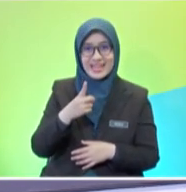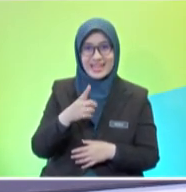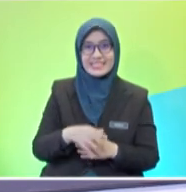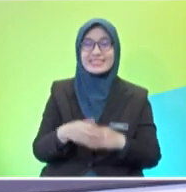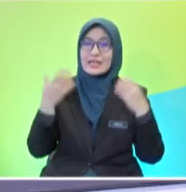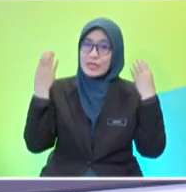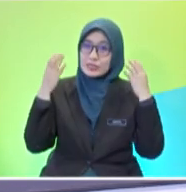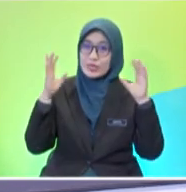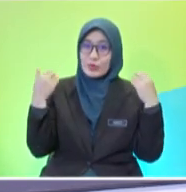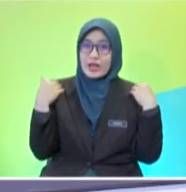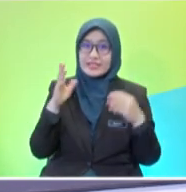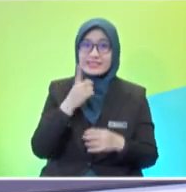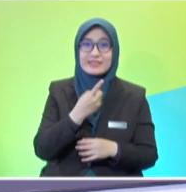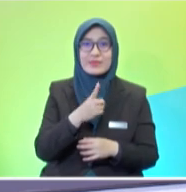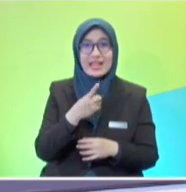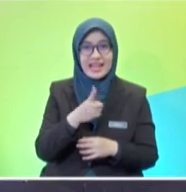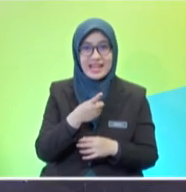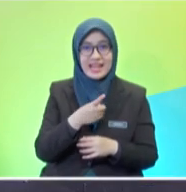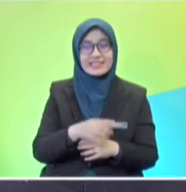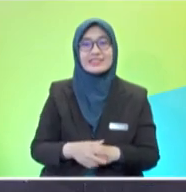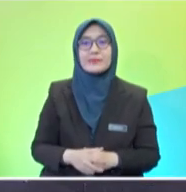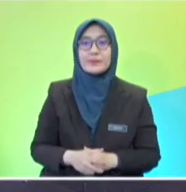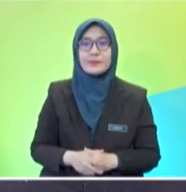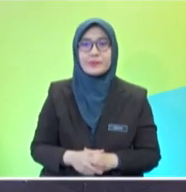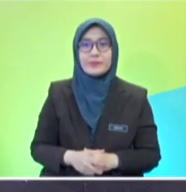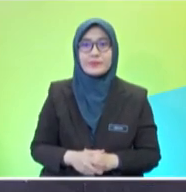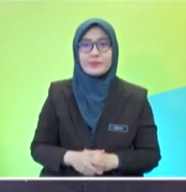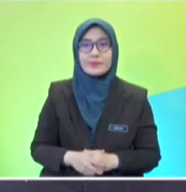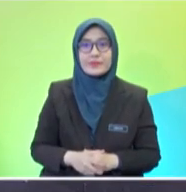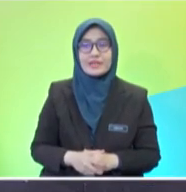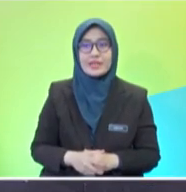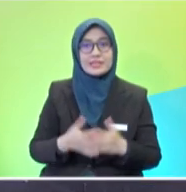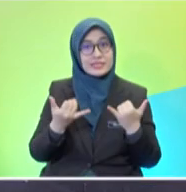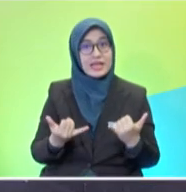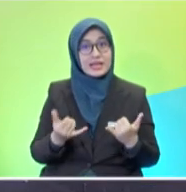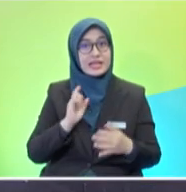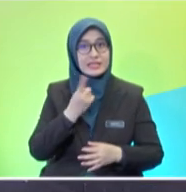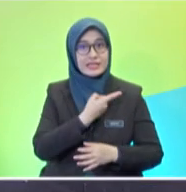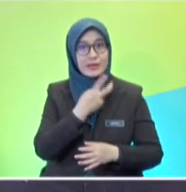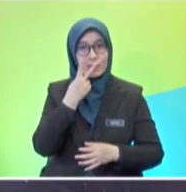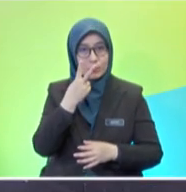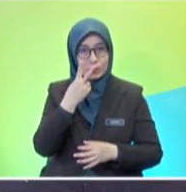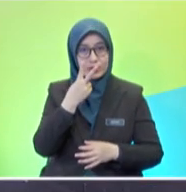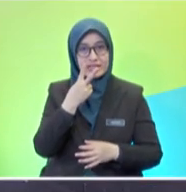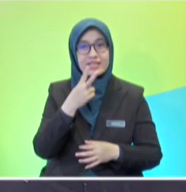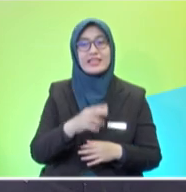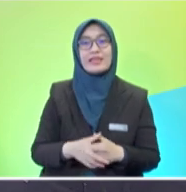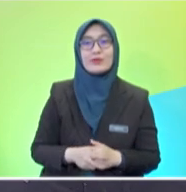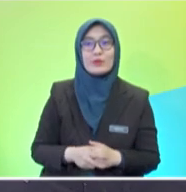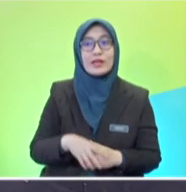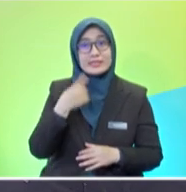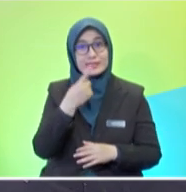tiga sedikit jadi ya kita sekarang boleh nampak sapu yang paling sedikit